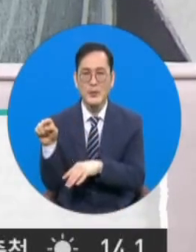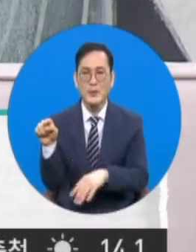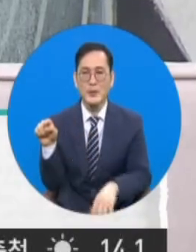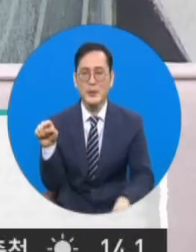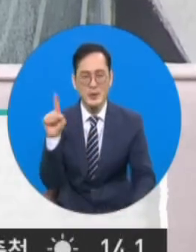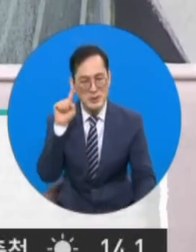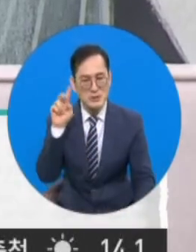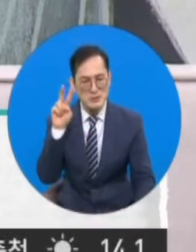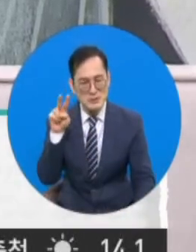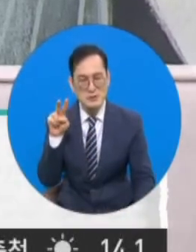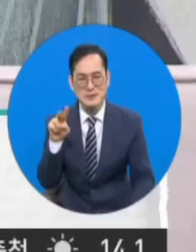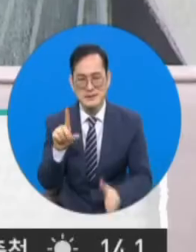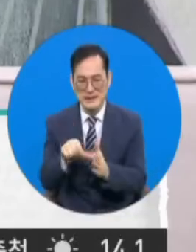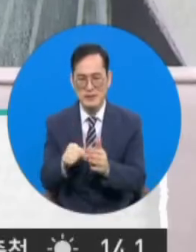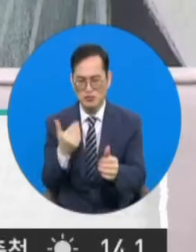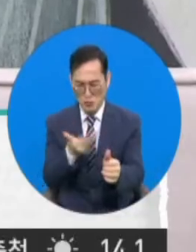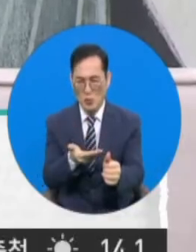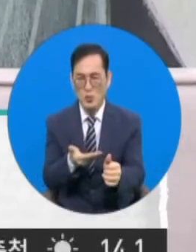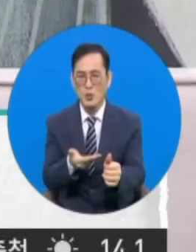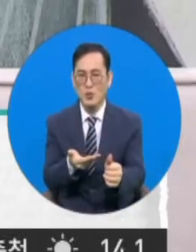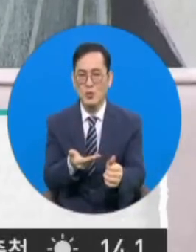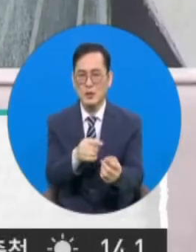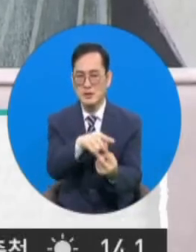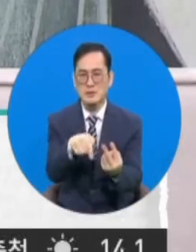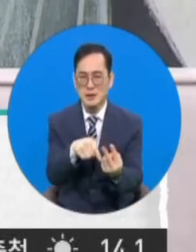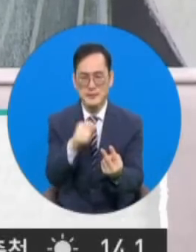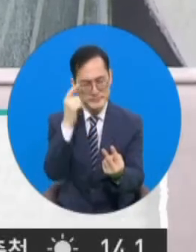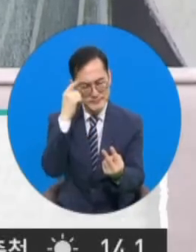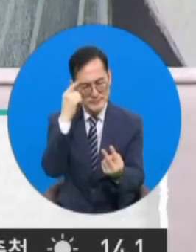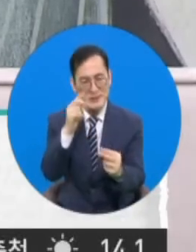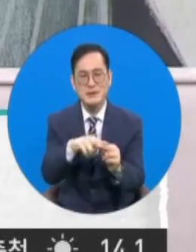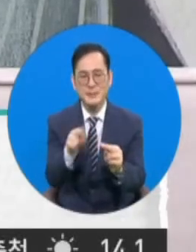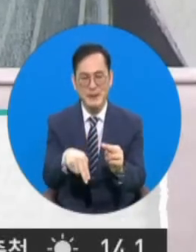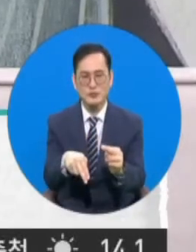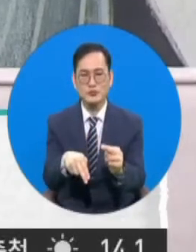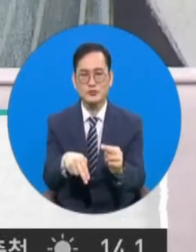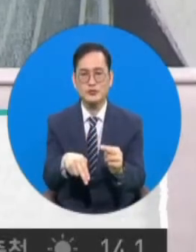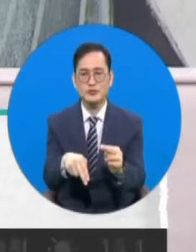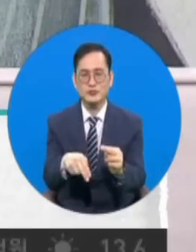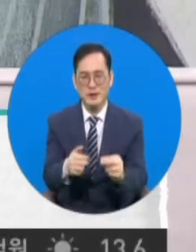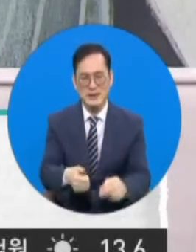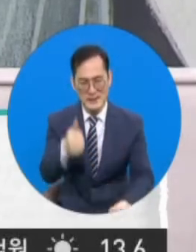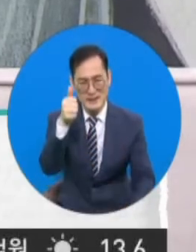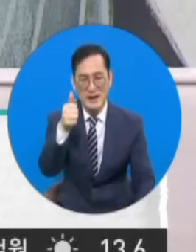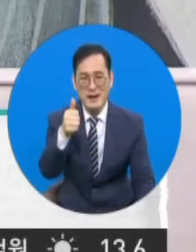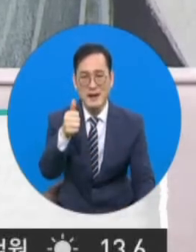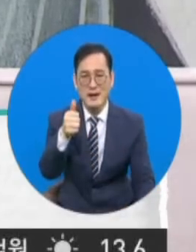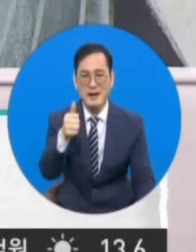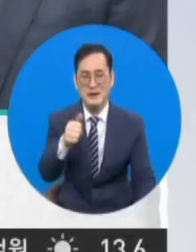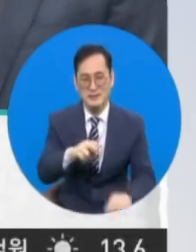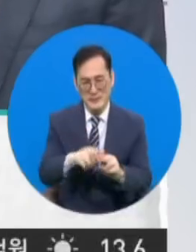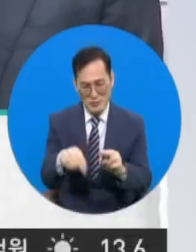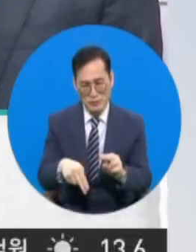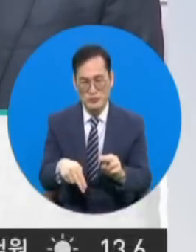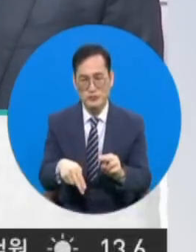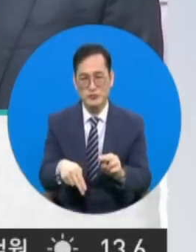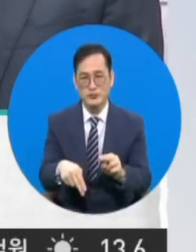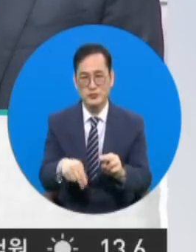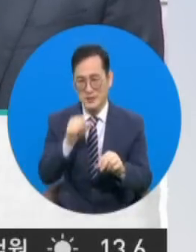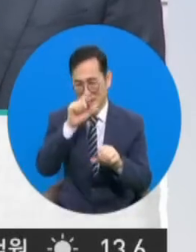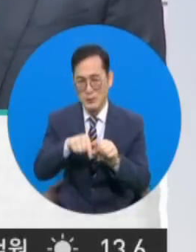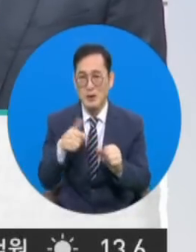이틀 정도 시간을 벌어주면서 우리 김재섭 최고위원도 말씀을 하셨지만 명예로운 퇴진 사진 사태의 길을 열어준 거 아니냐 이렇게